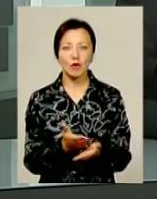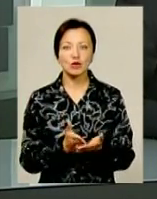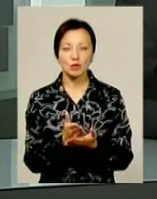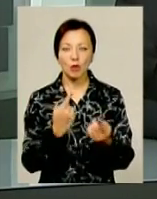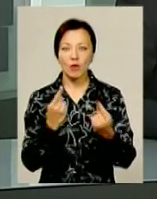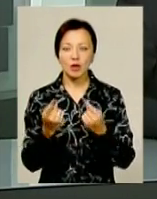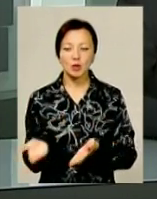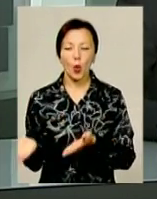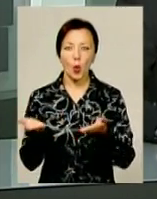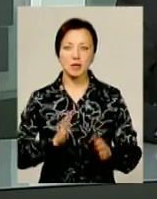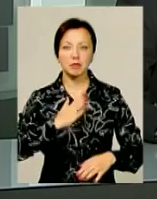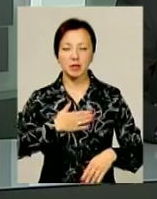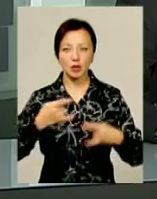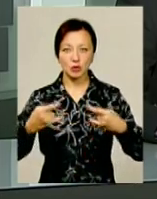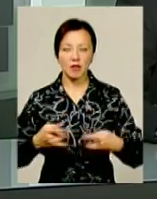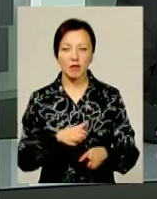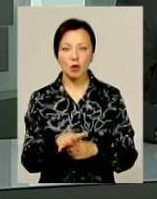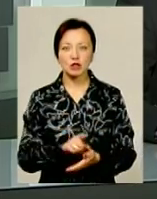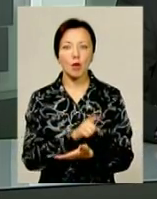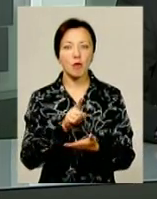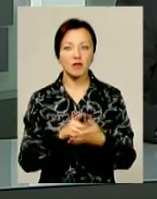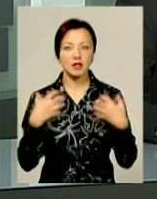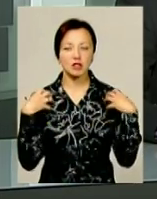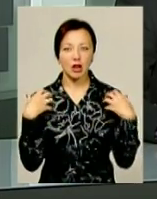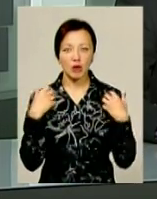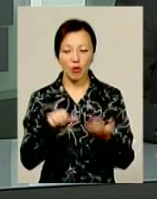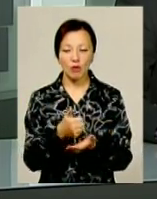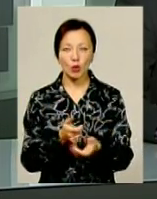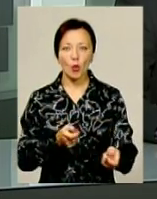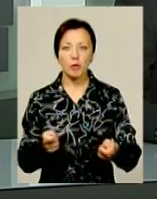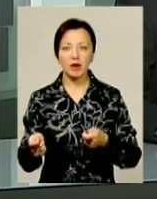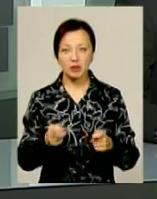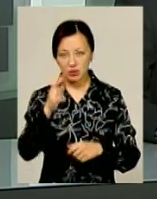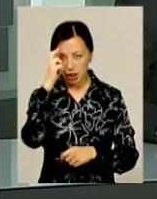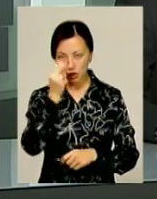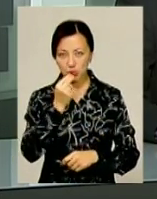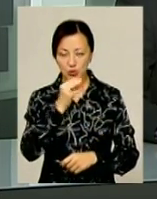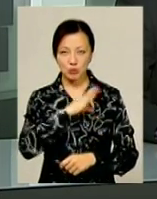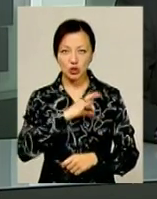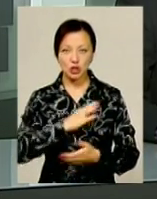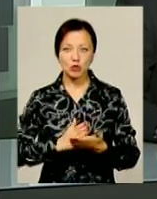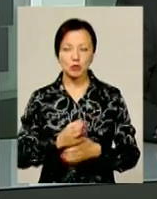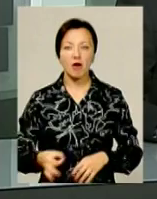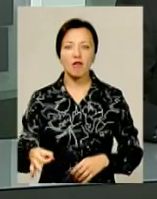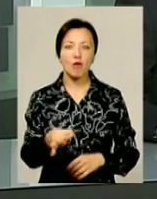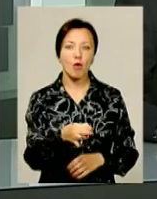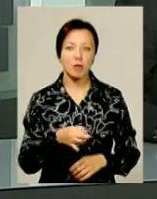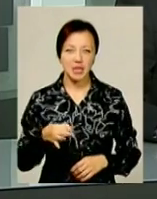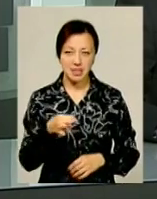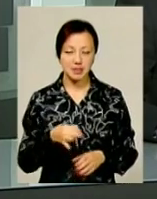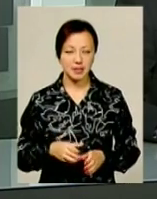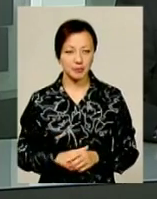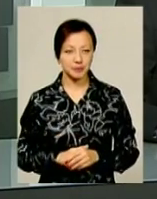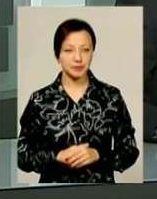говоритимемо із гостем нашої студії, виконуючим обов'язки начальника головного управління Держпродспоживслужби в області